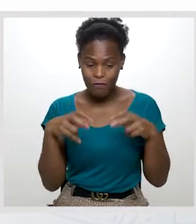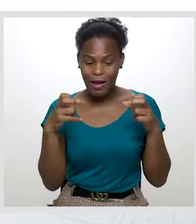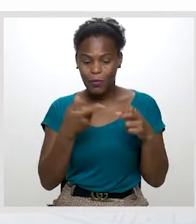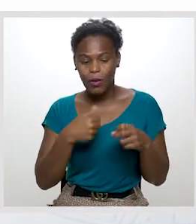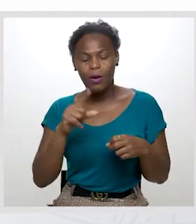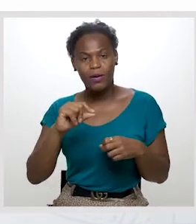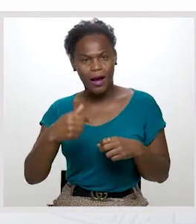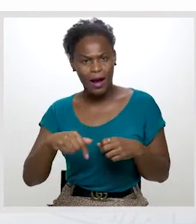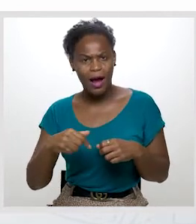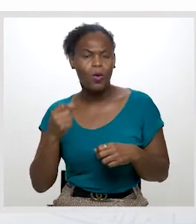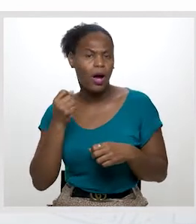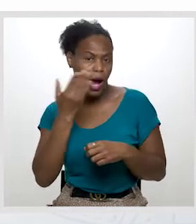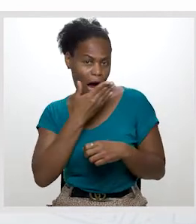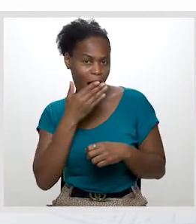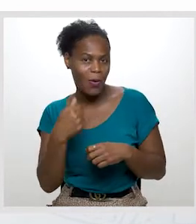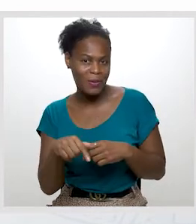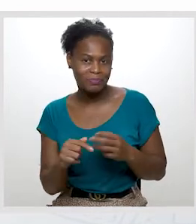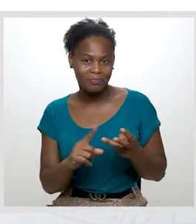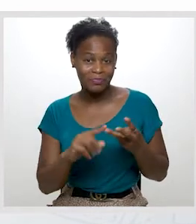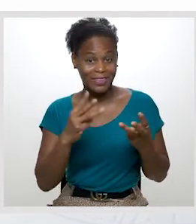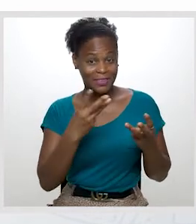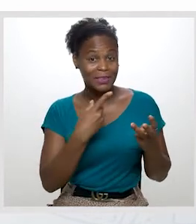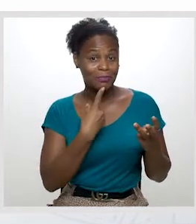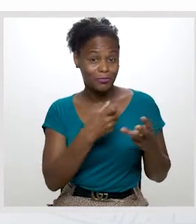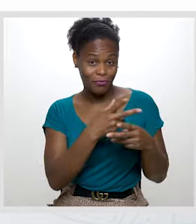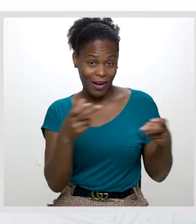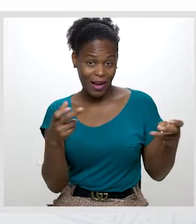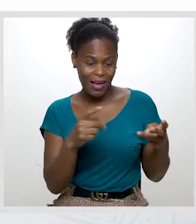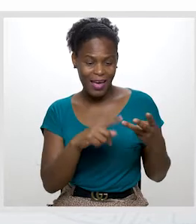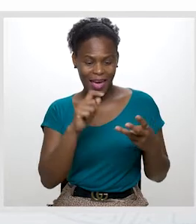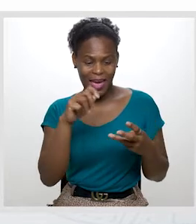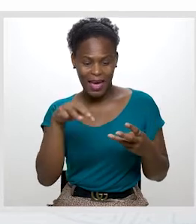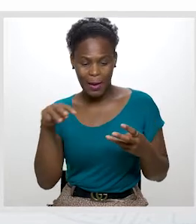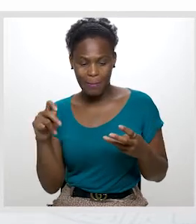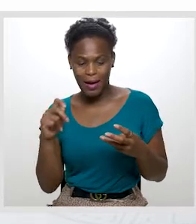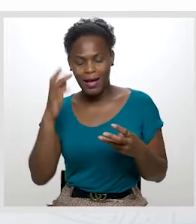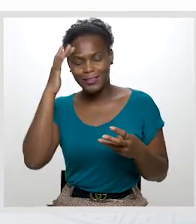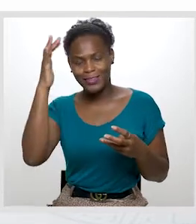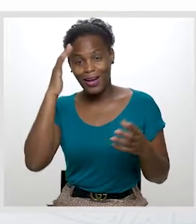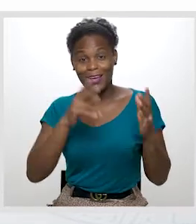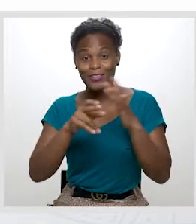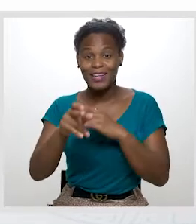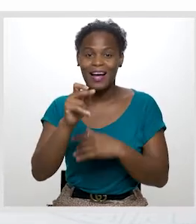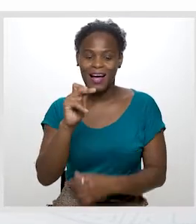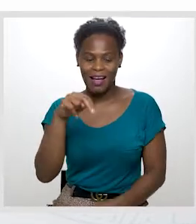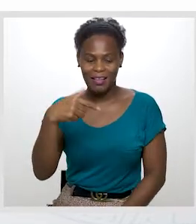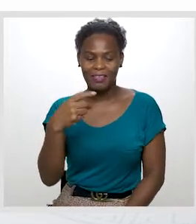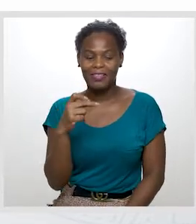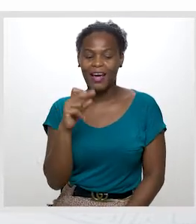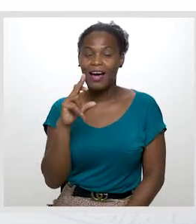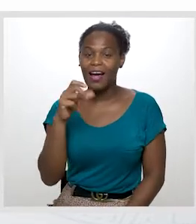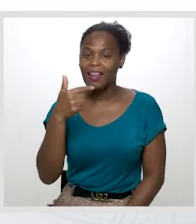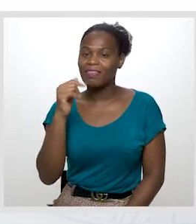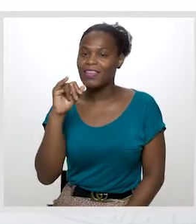une classe de découverte, on a aussi des cours. Troisième affirmation, Emma rêve d'aller en